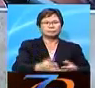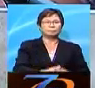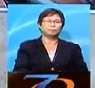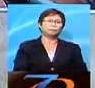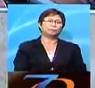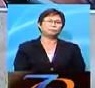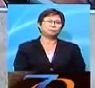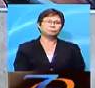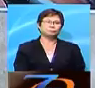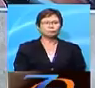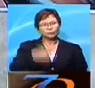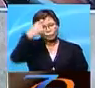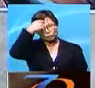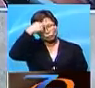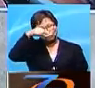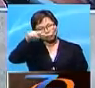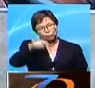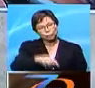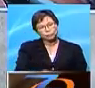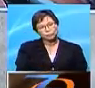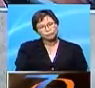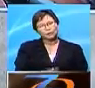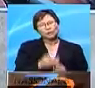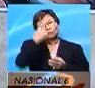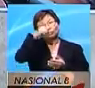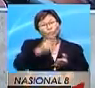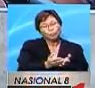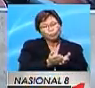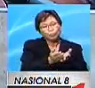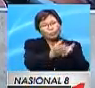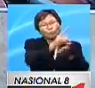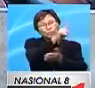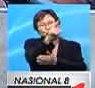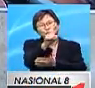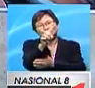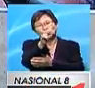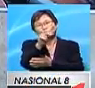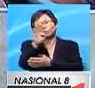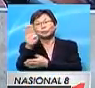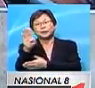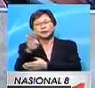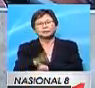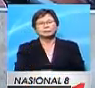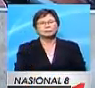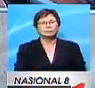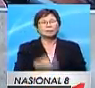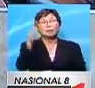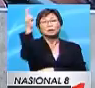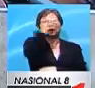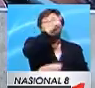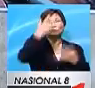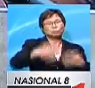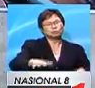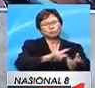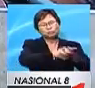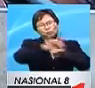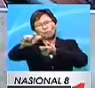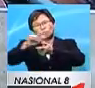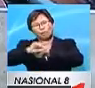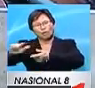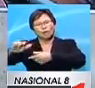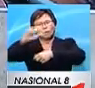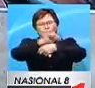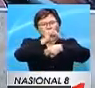nasional untuk bot-bot Zon B kerajaan telah meluluskan